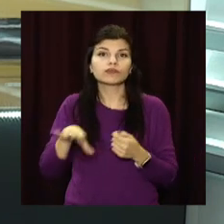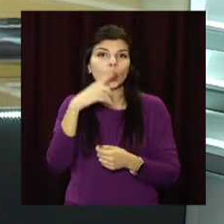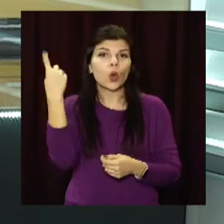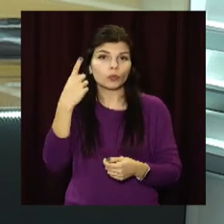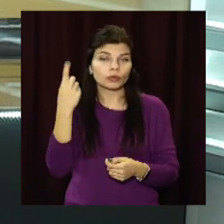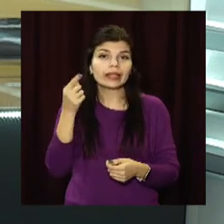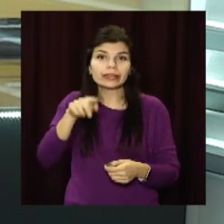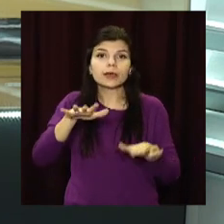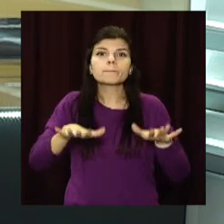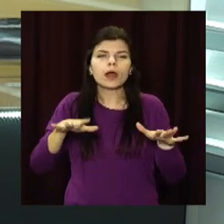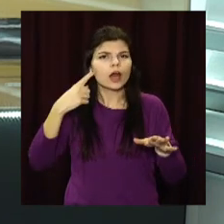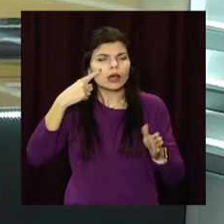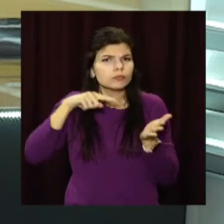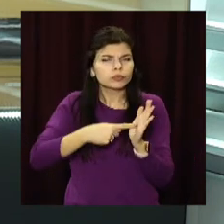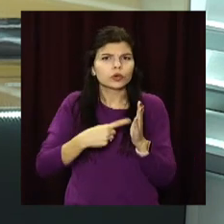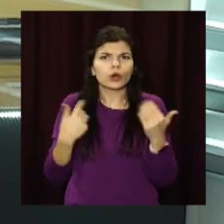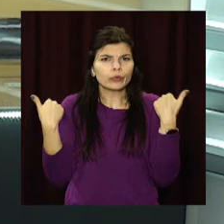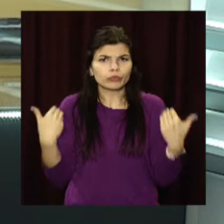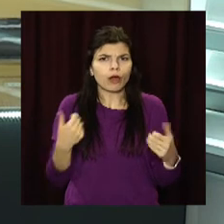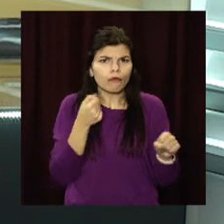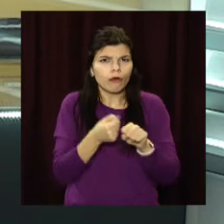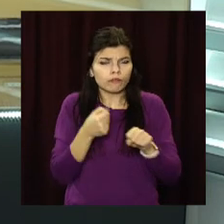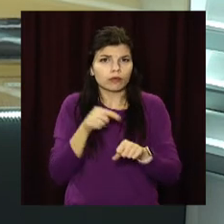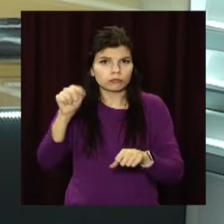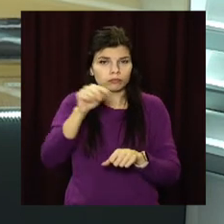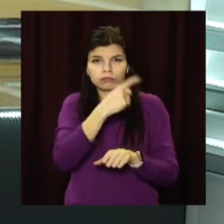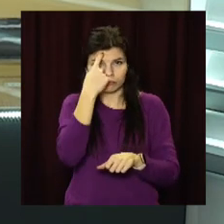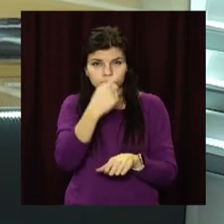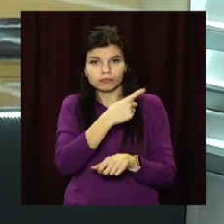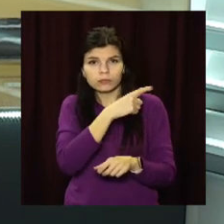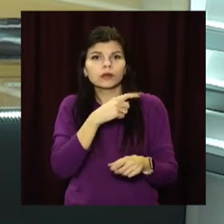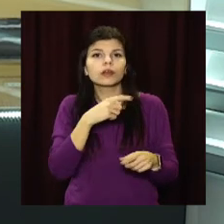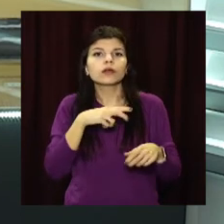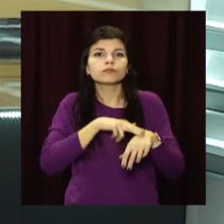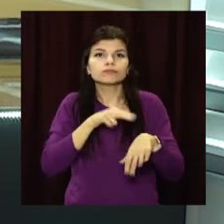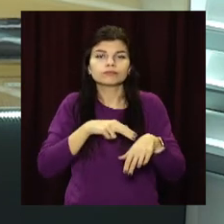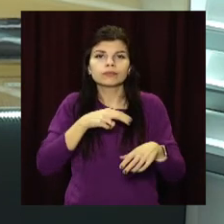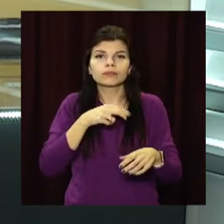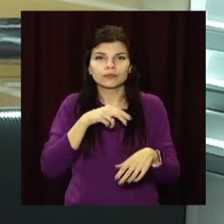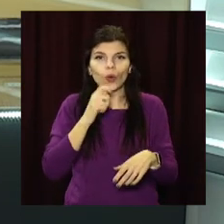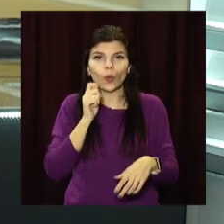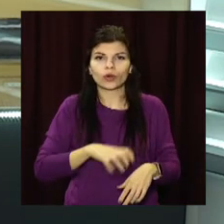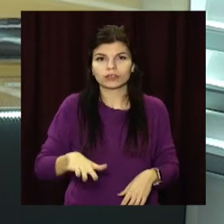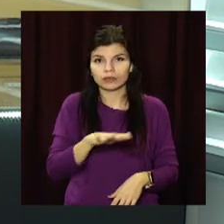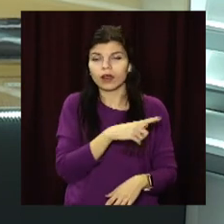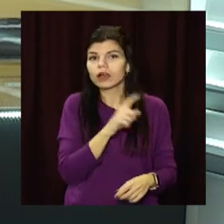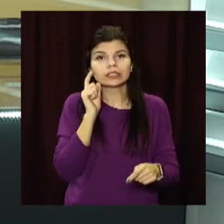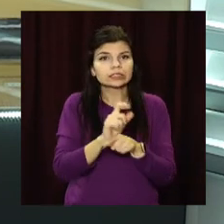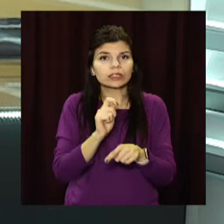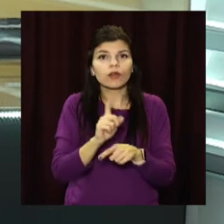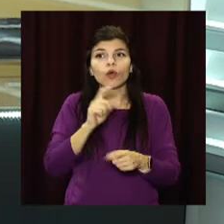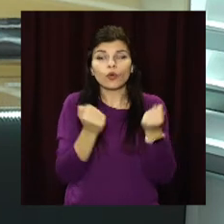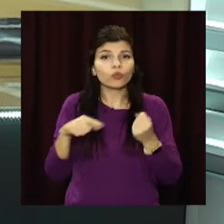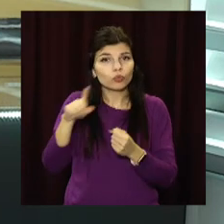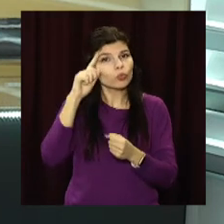областях на тих ділянках доріг, де трапляються найбільше аварій. Про це повідомили у департаменті патрульної поліції України. Основне завдання – навчити